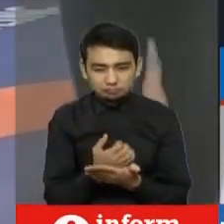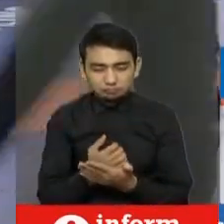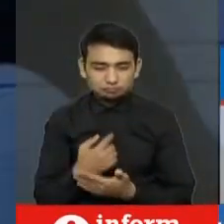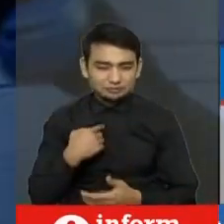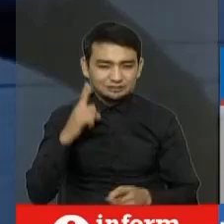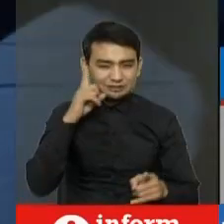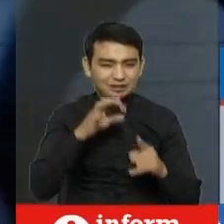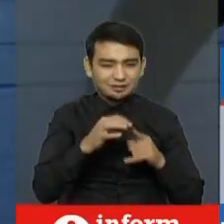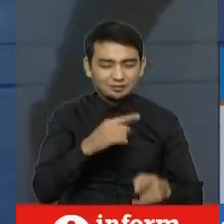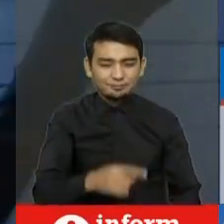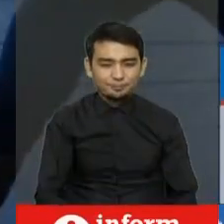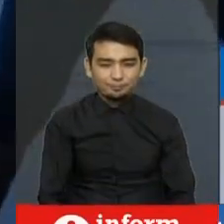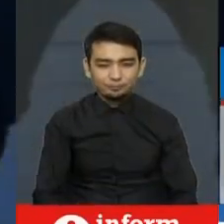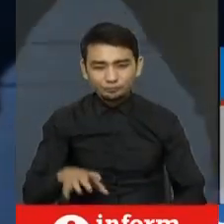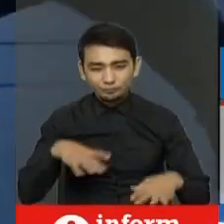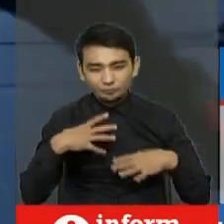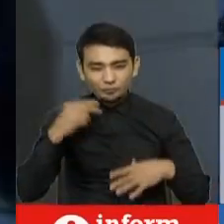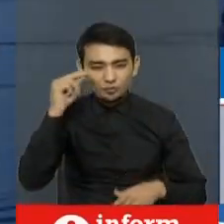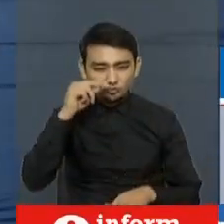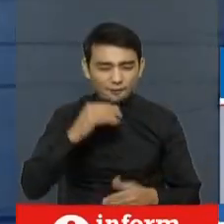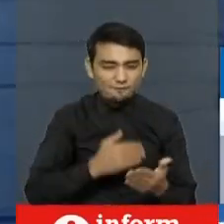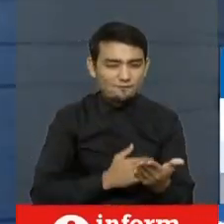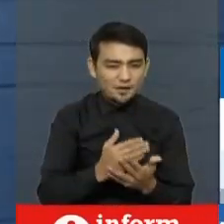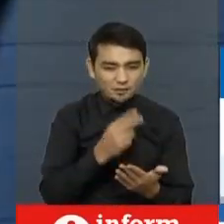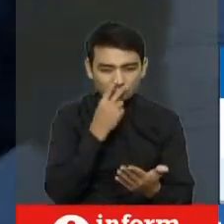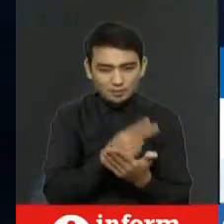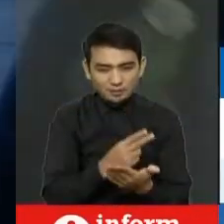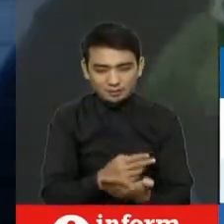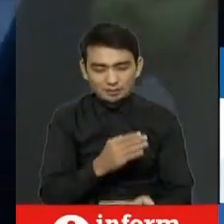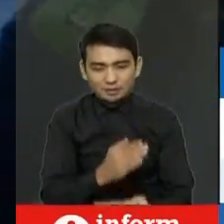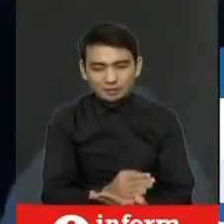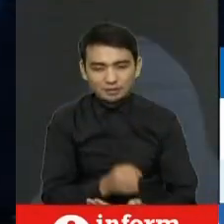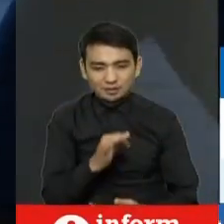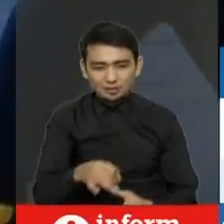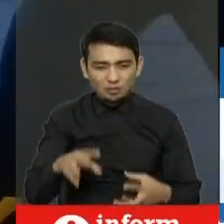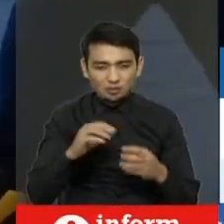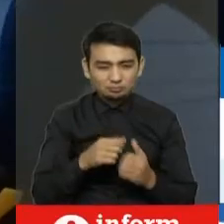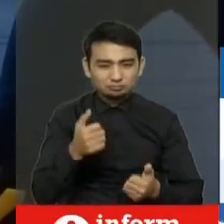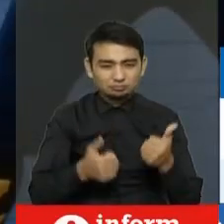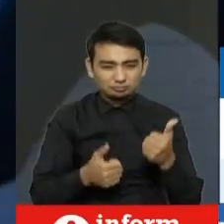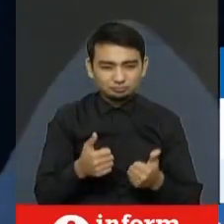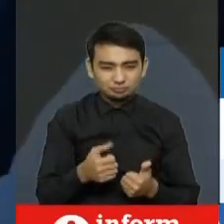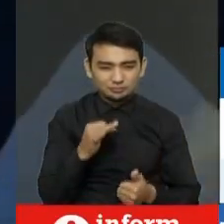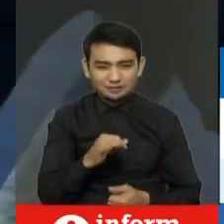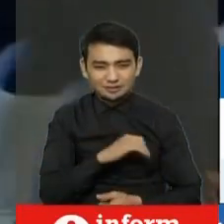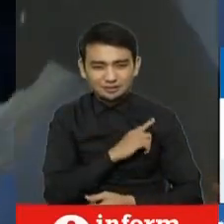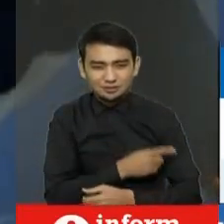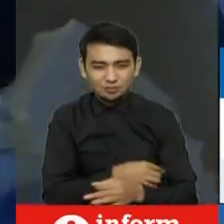ниетті. Оқу-жаттығу жиыны жоғарғы деңгейде өтіп жатыр. Аталған жарысқа күштік